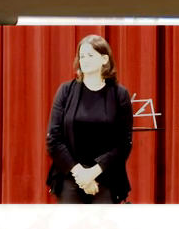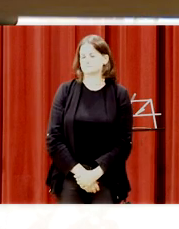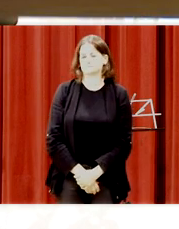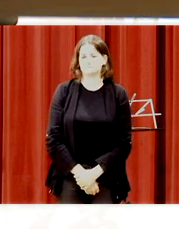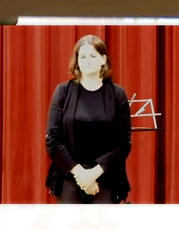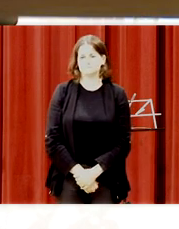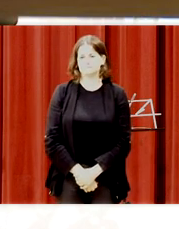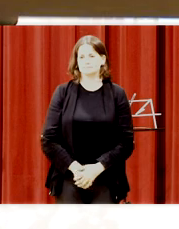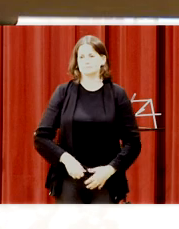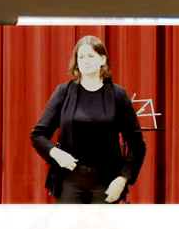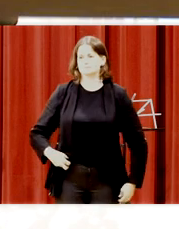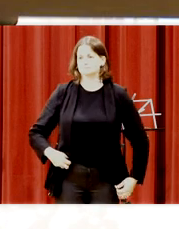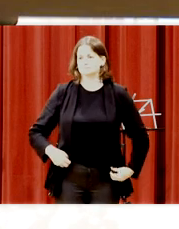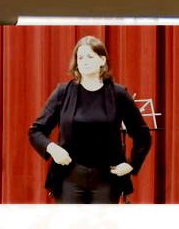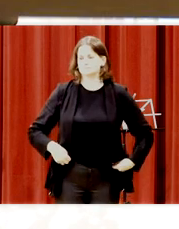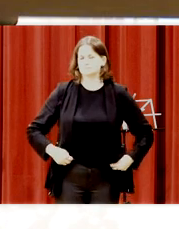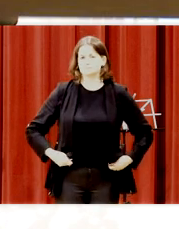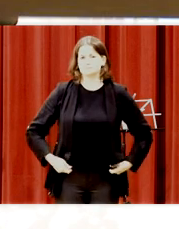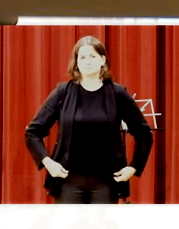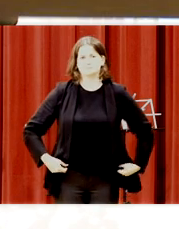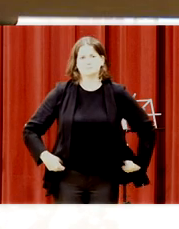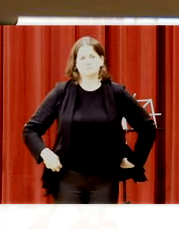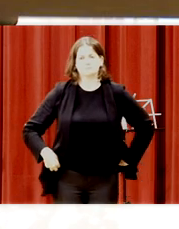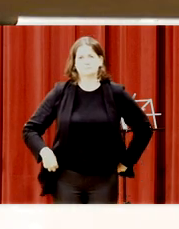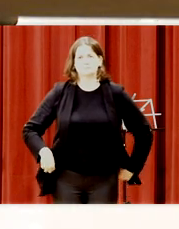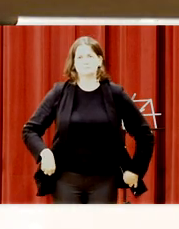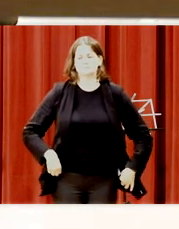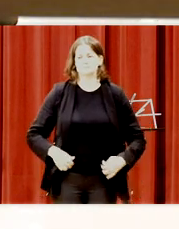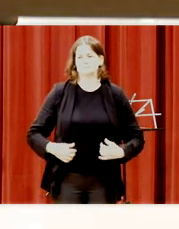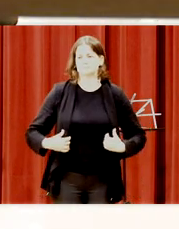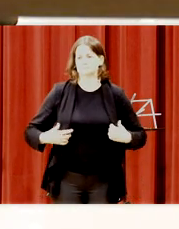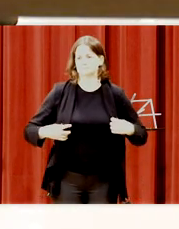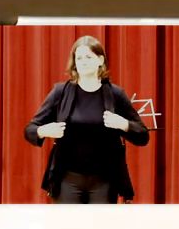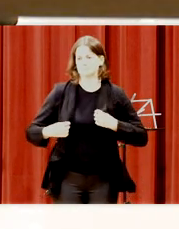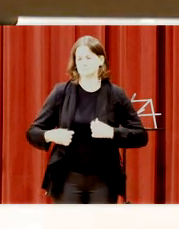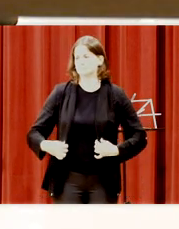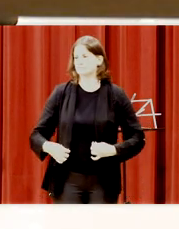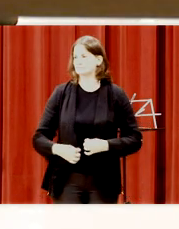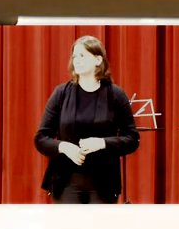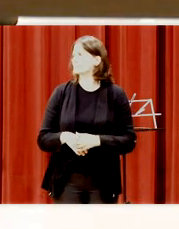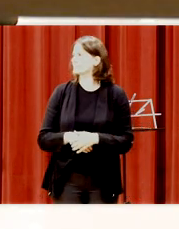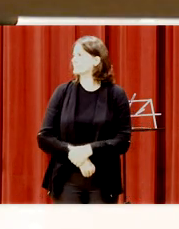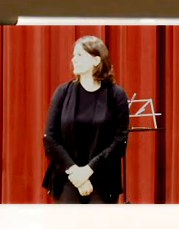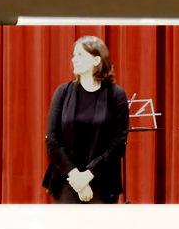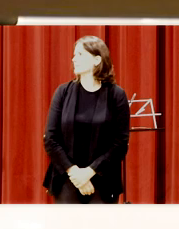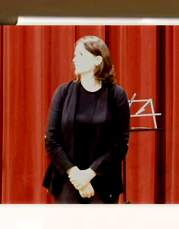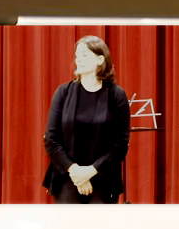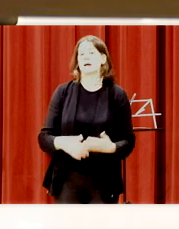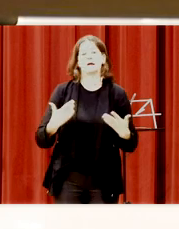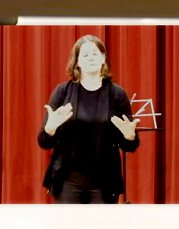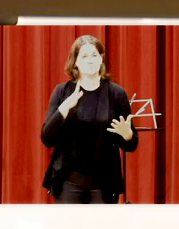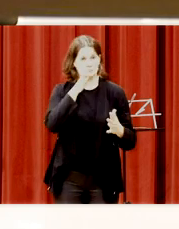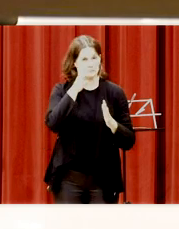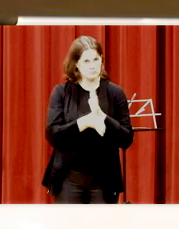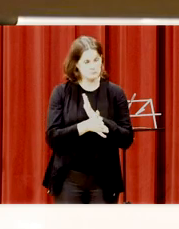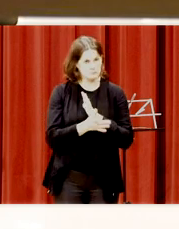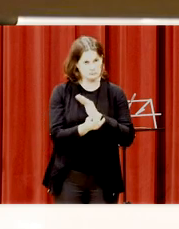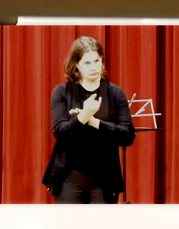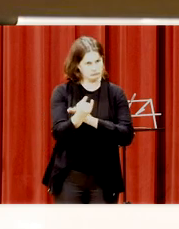I mentre tot això passa, mentre tot això passa, no? D'una manera, la societat en general viu la seva vida, no està afectada per